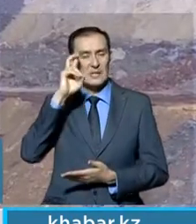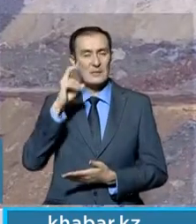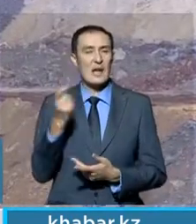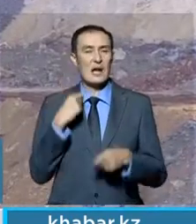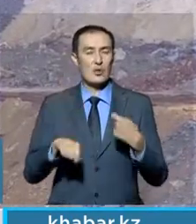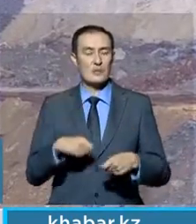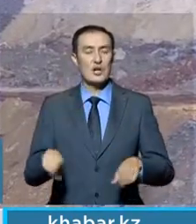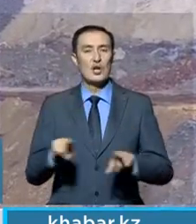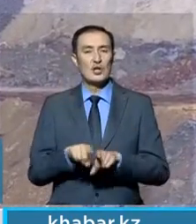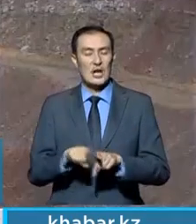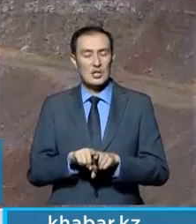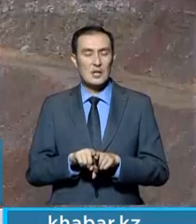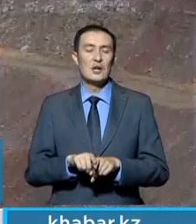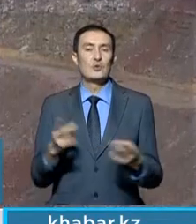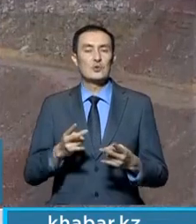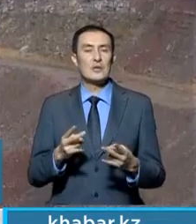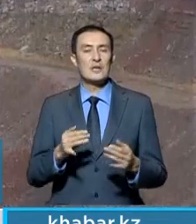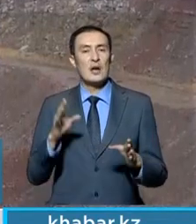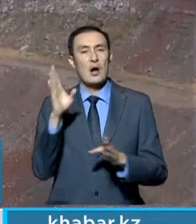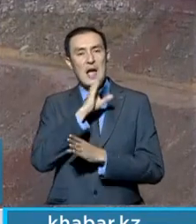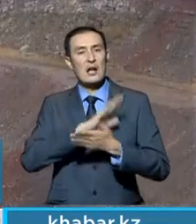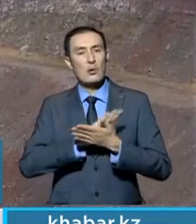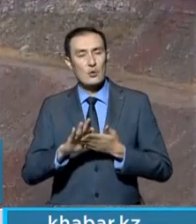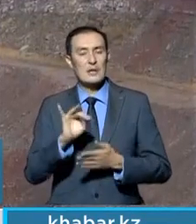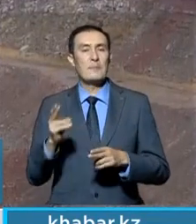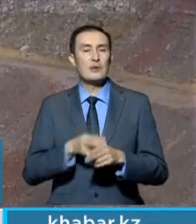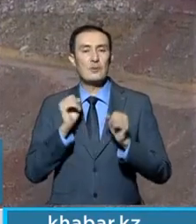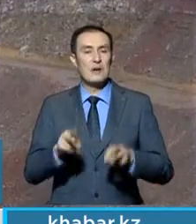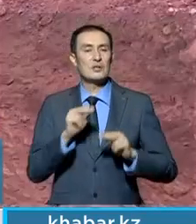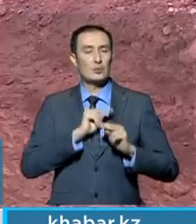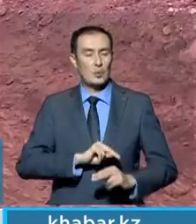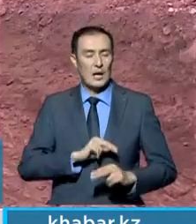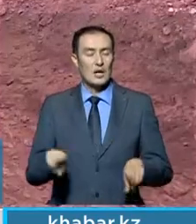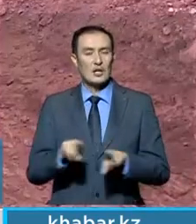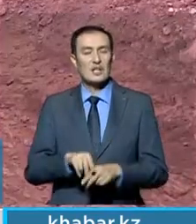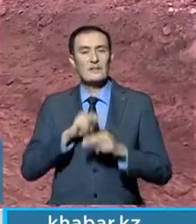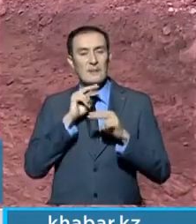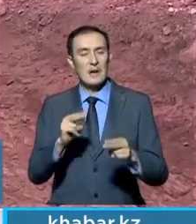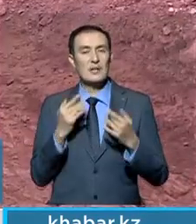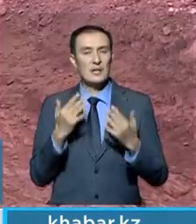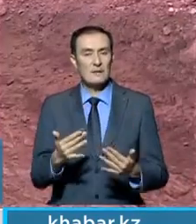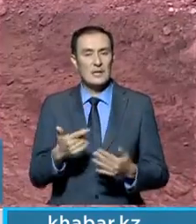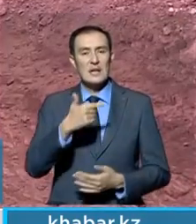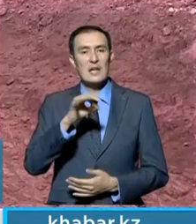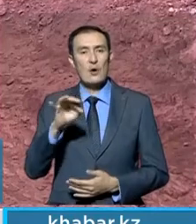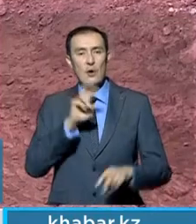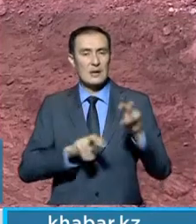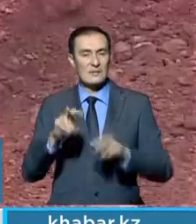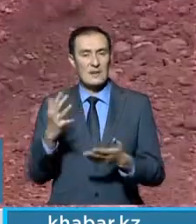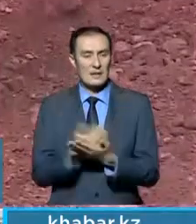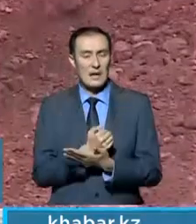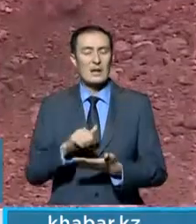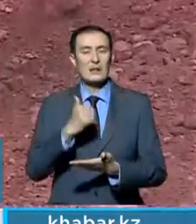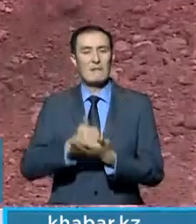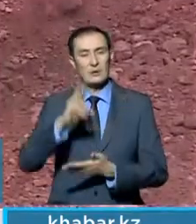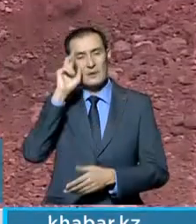экономики. Кроме этого, не забывать про экологию и безопасность труда. Отдельного внимания требует и геологоразведка. Глава